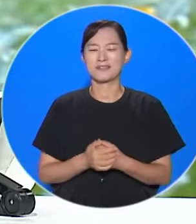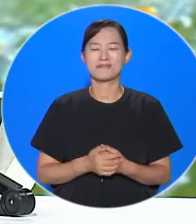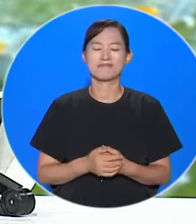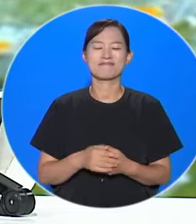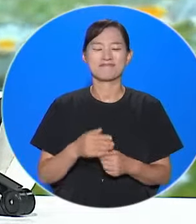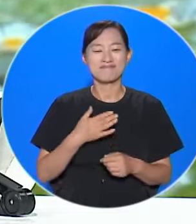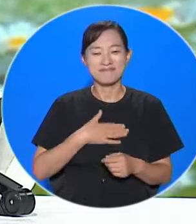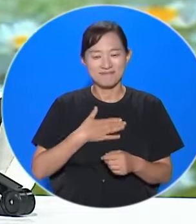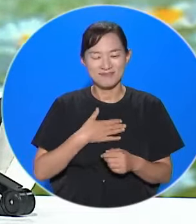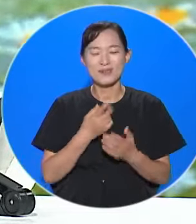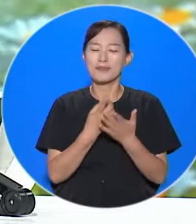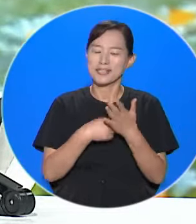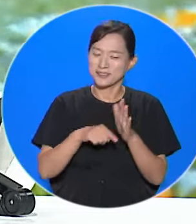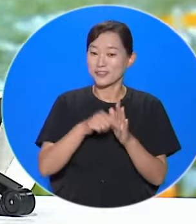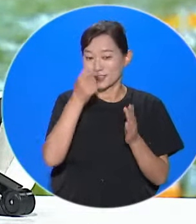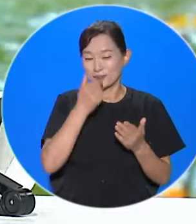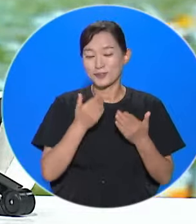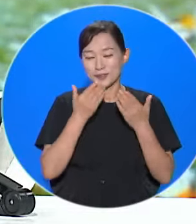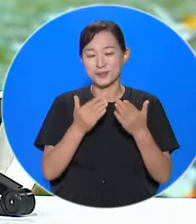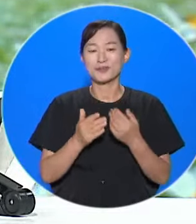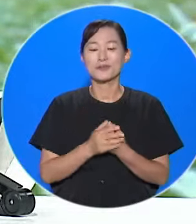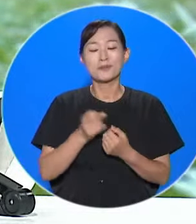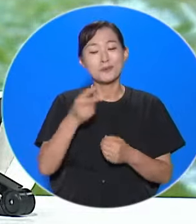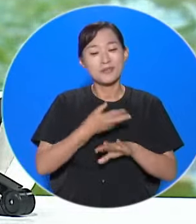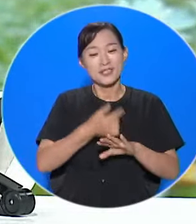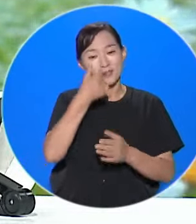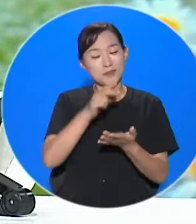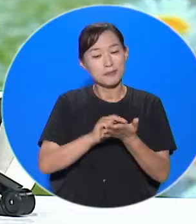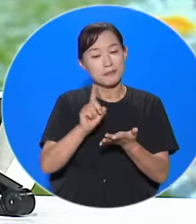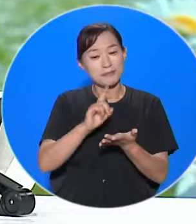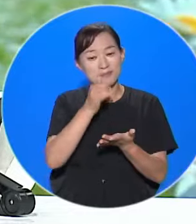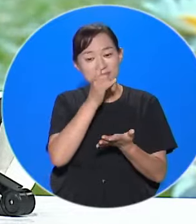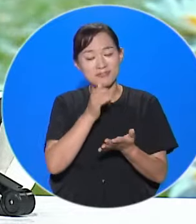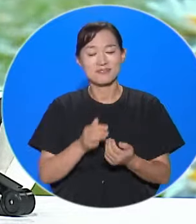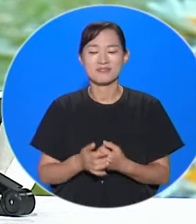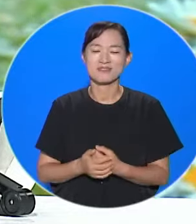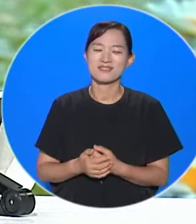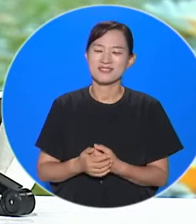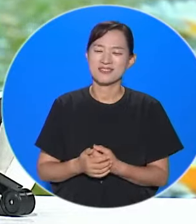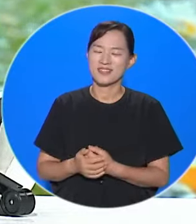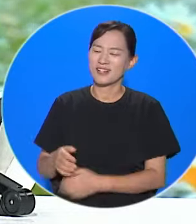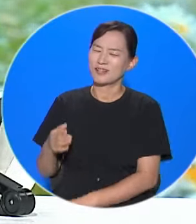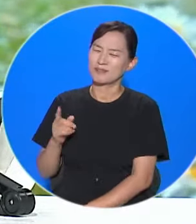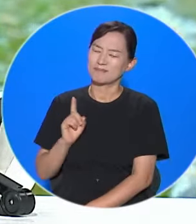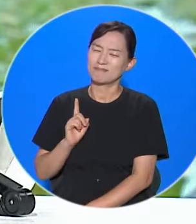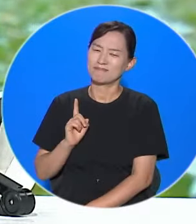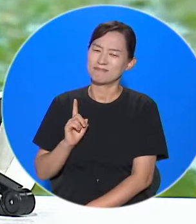같이 기도하고. 예. 예, 또 어떤 기도 제목 있으실까요? 저기